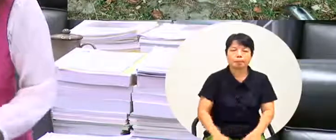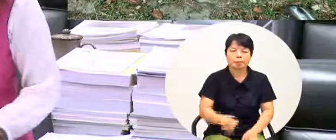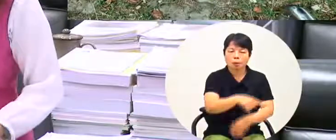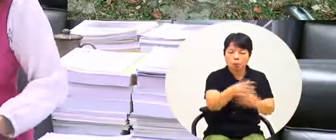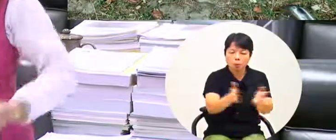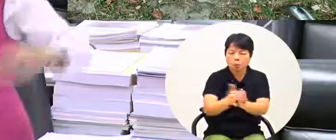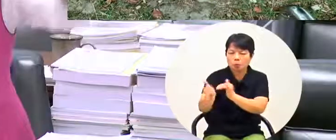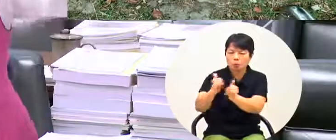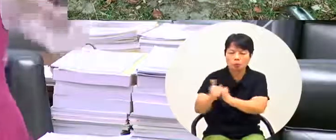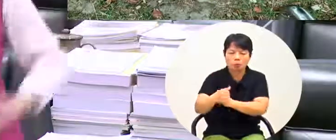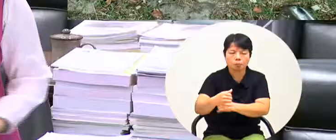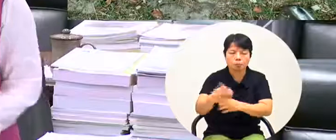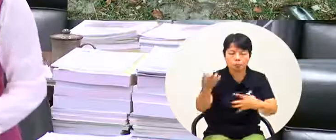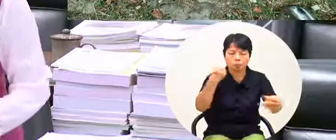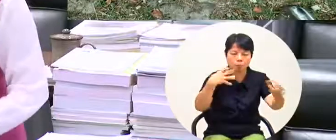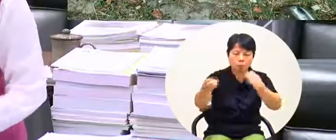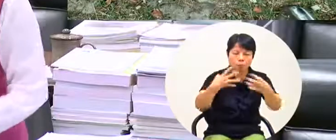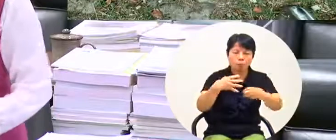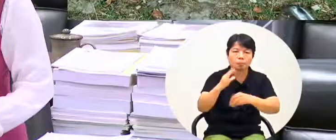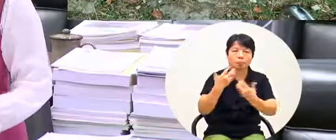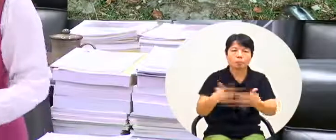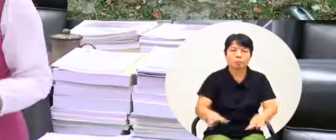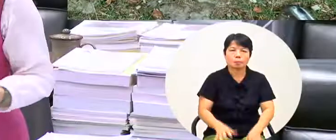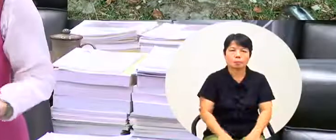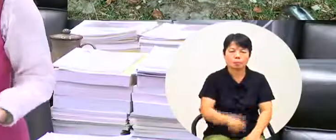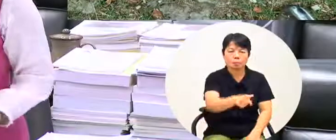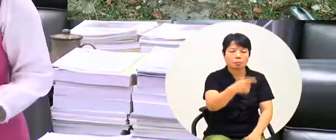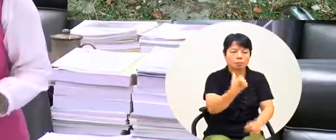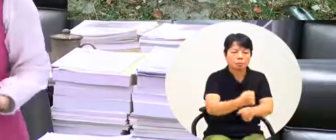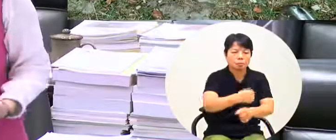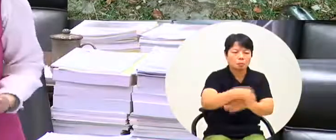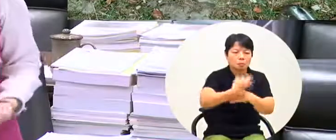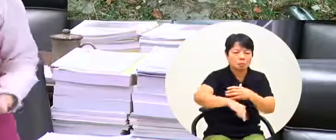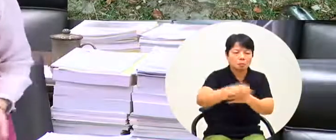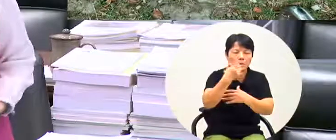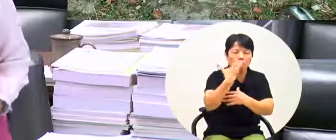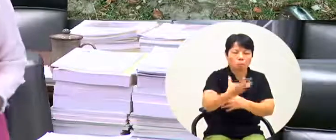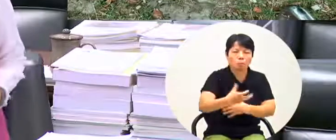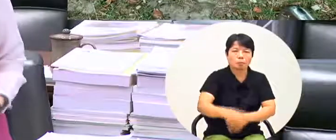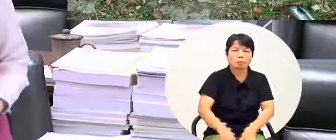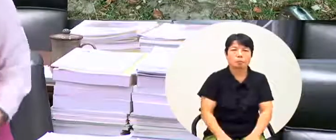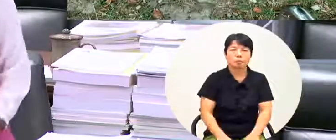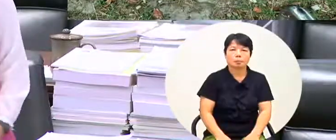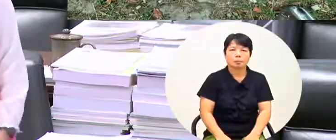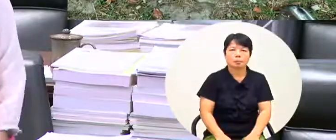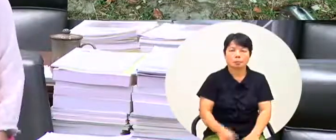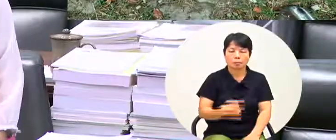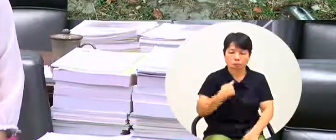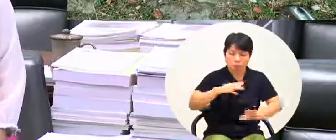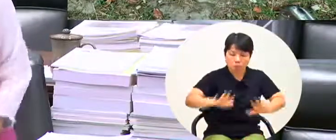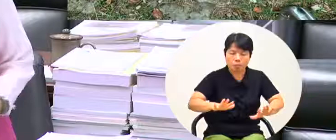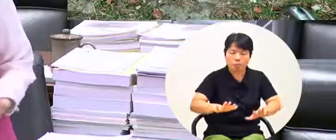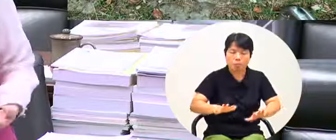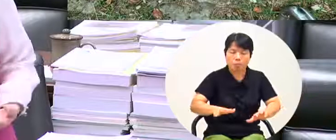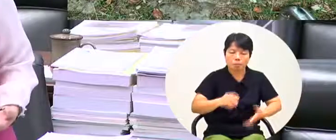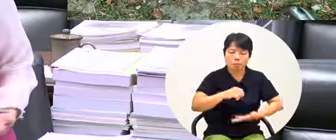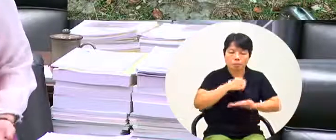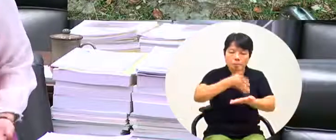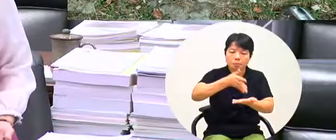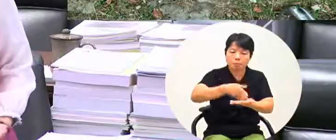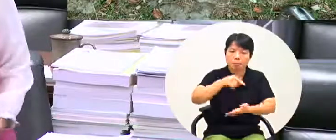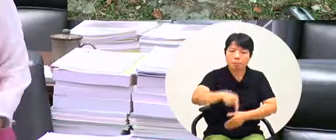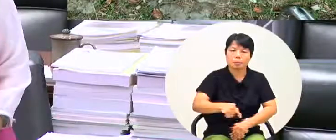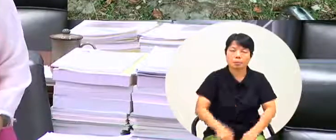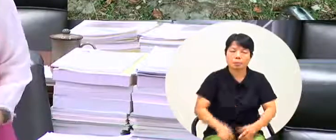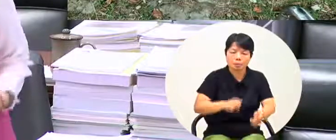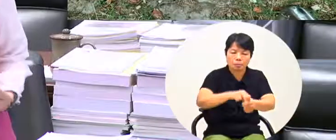来反抗，说啊怎么会弄得这个样子？所以我现在是说，今天我要特别提出来，是希望说养工处这边或者是